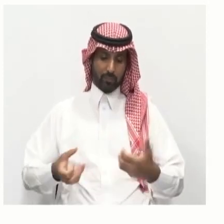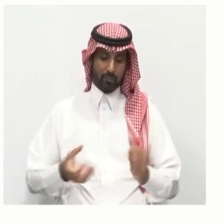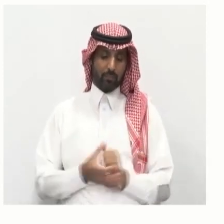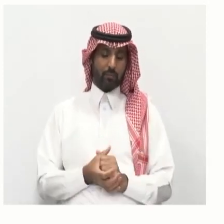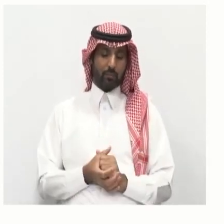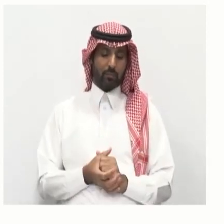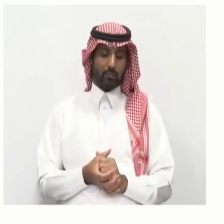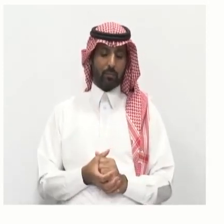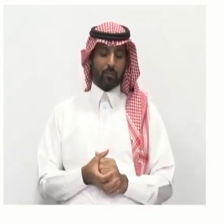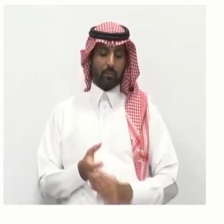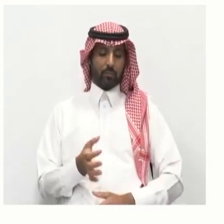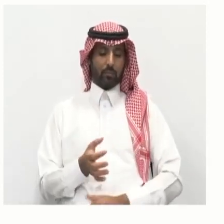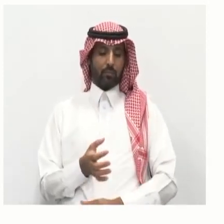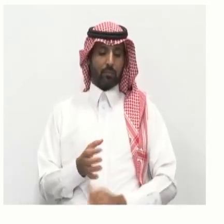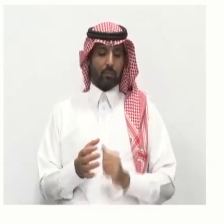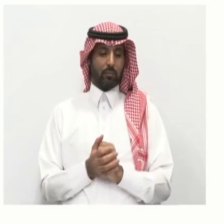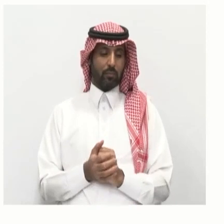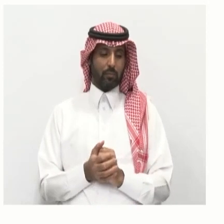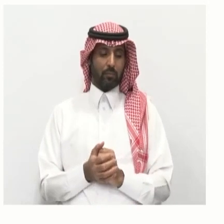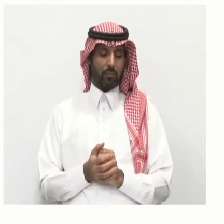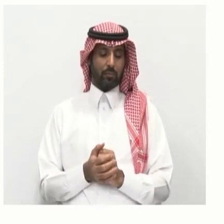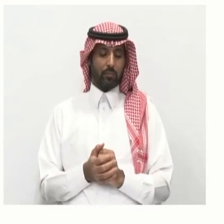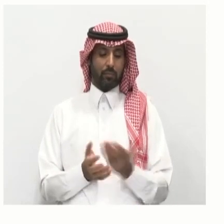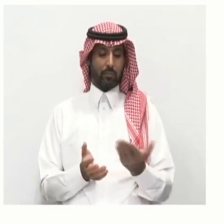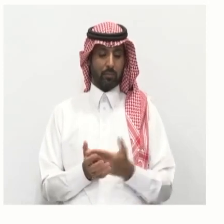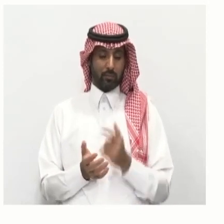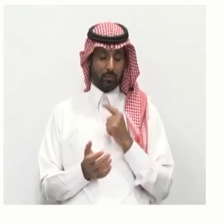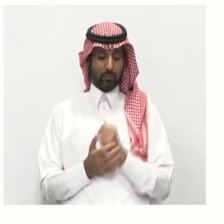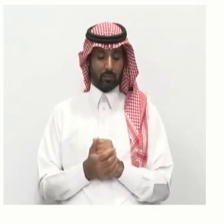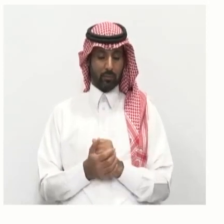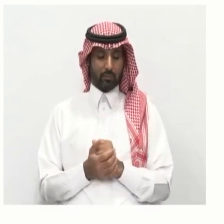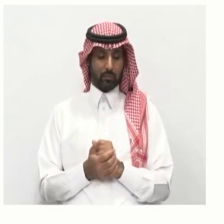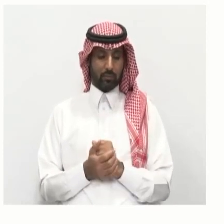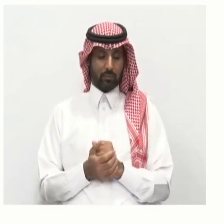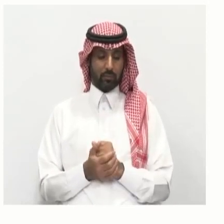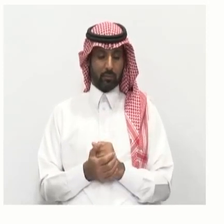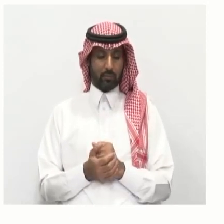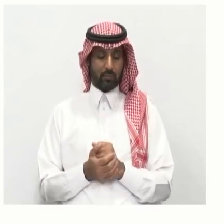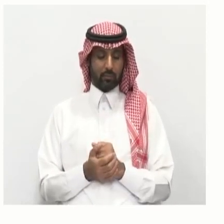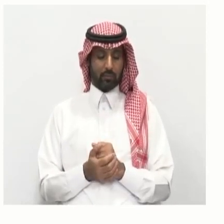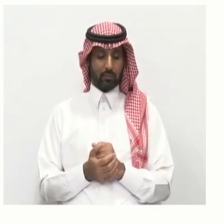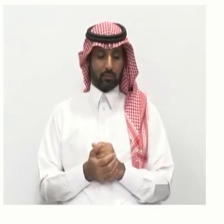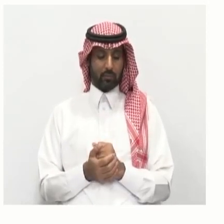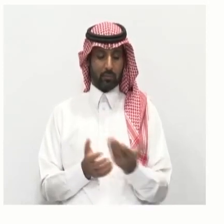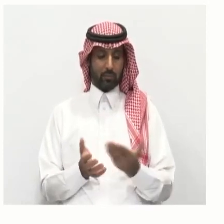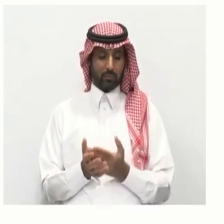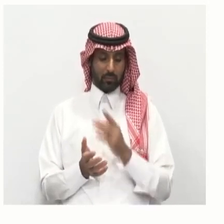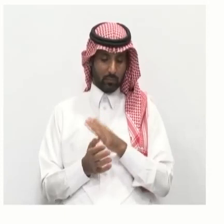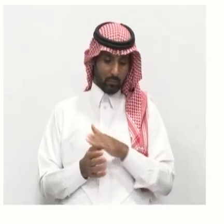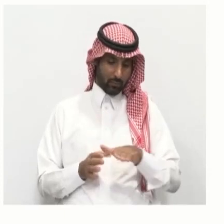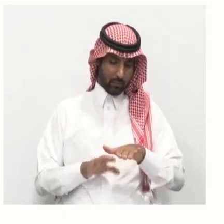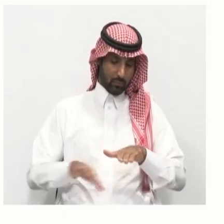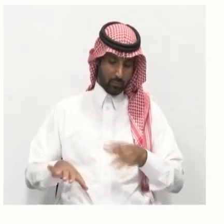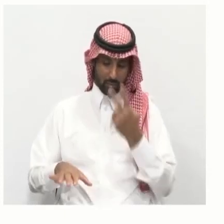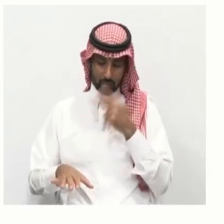افكهم راح تكون عندي المعادله الايونيه بهذا الشكل المعادله الايونيه الكامله بهذا الشكل والخطوه اللي بعدها نستثني الايونات